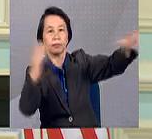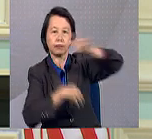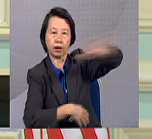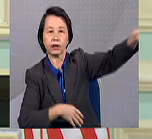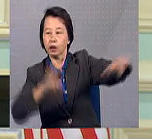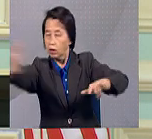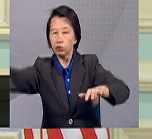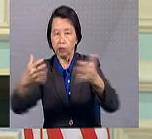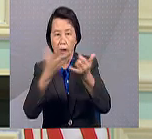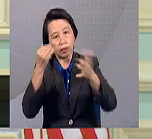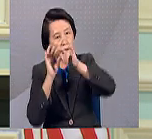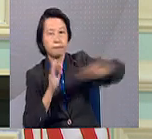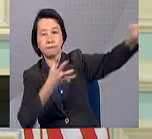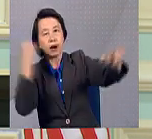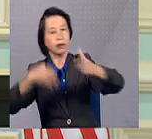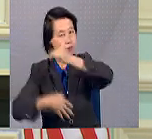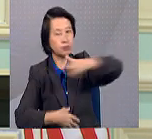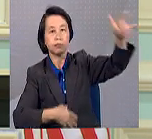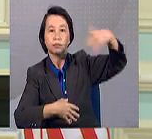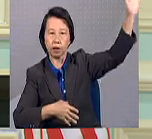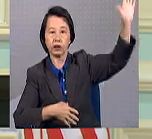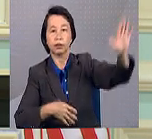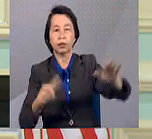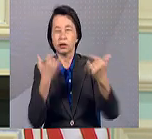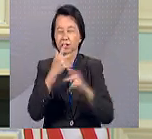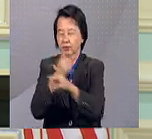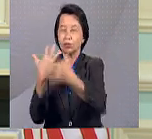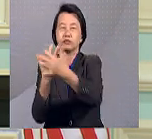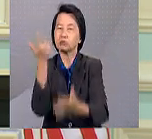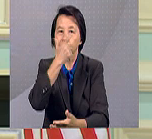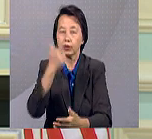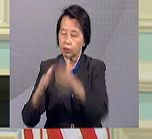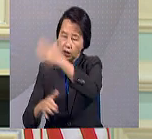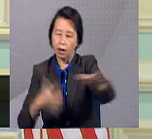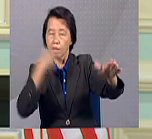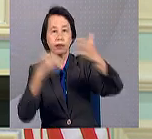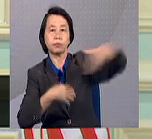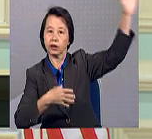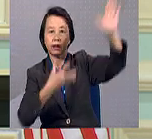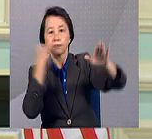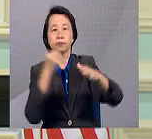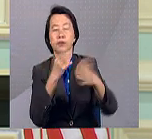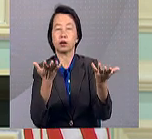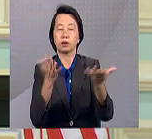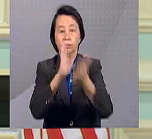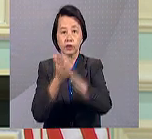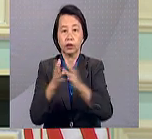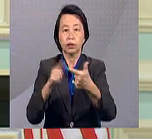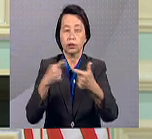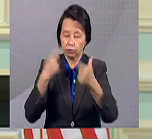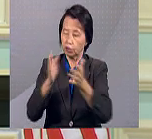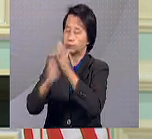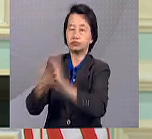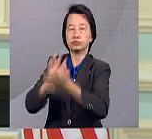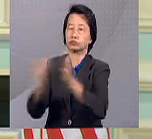nak hantar balik mereka ke negara mereka. Ya, kalau boleh kita tidak nak penjarakan pun, hantar balik kepada negara mereka supaya kita boleh